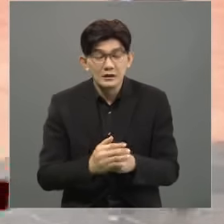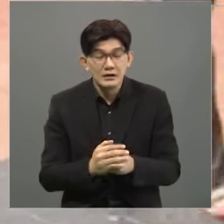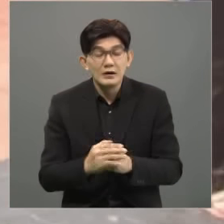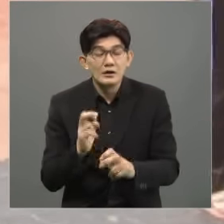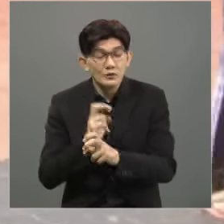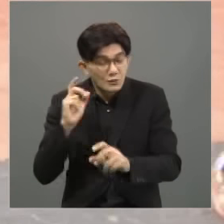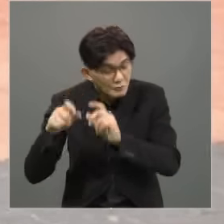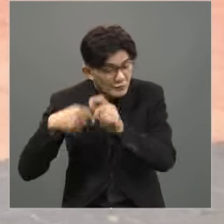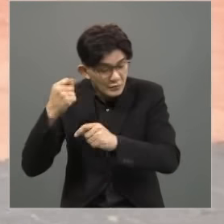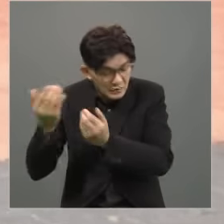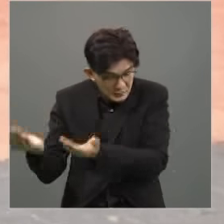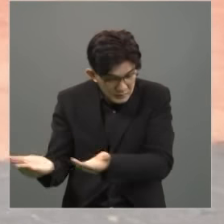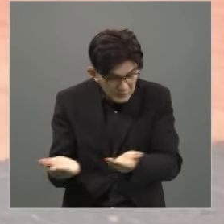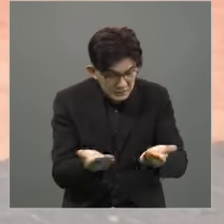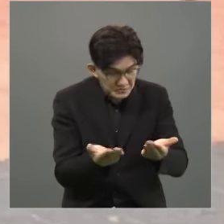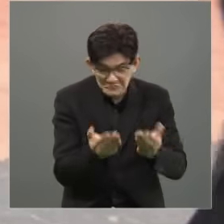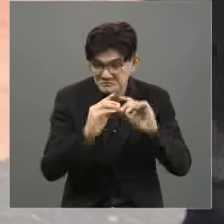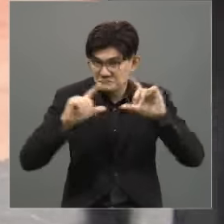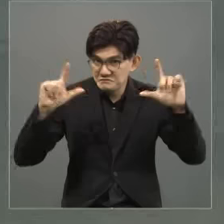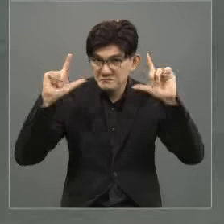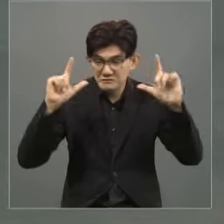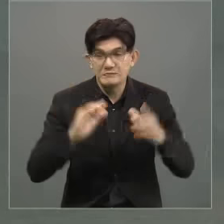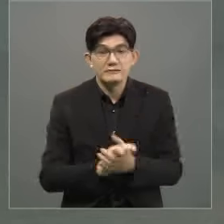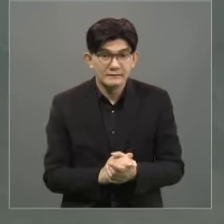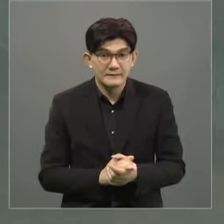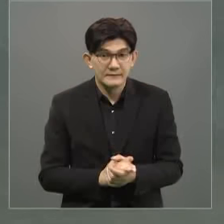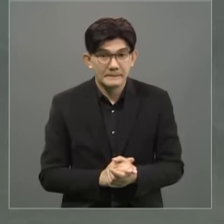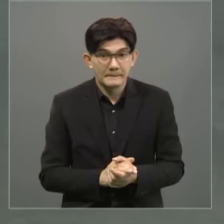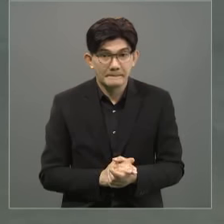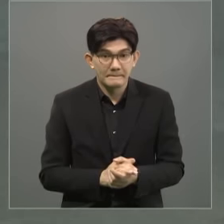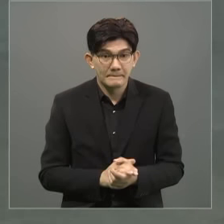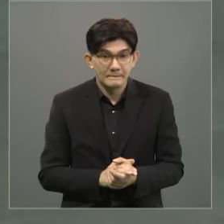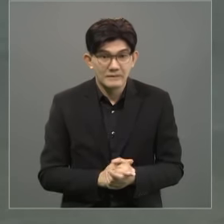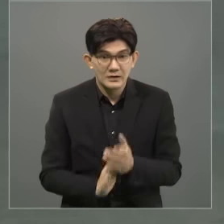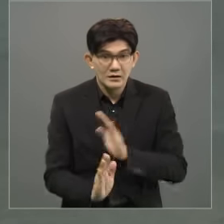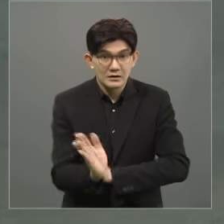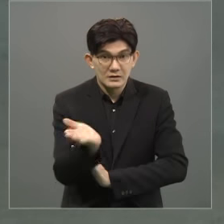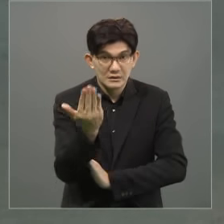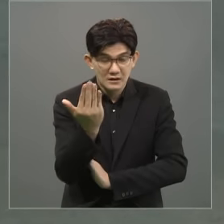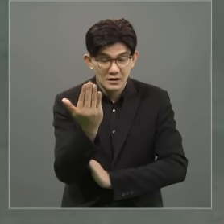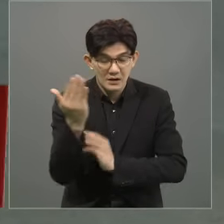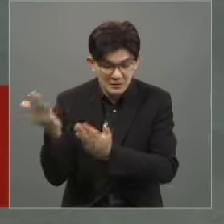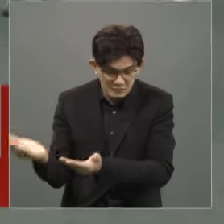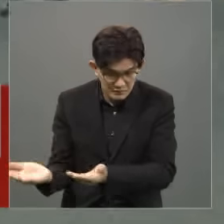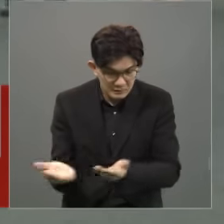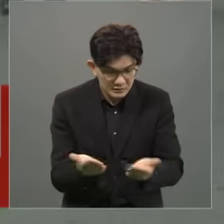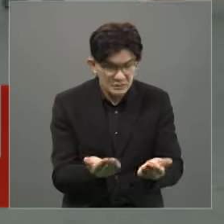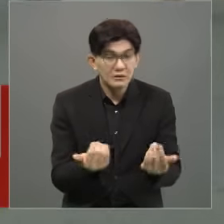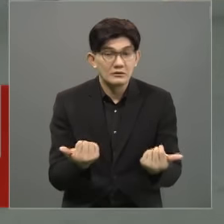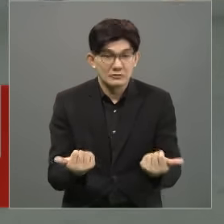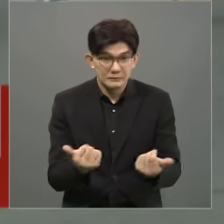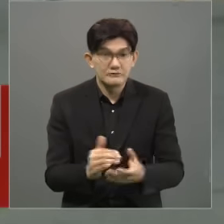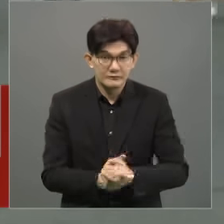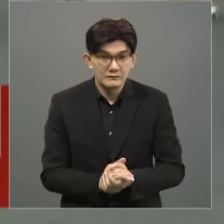กธาตุและพระอรหันตธาตุอย่างยิ่งใหญ่ครับบรรยากาศในช่วงเช้าของการอัญเชิญพระบรมสารีริกธาตุและ